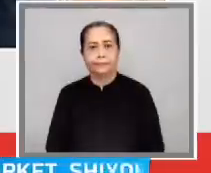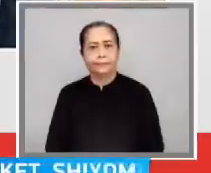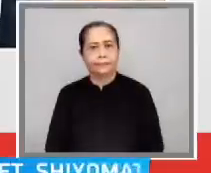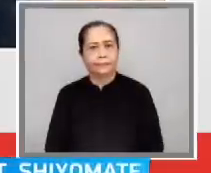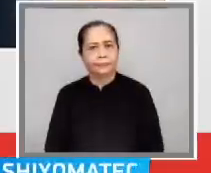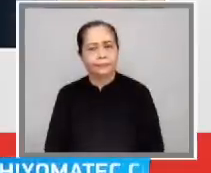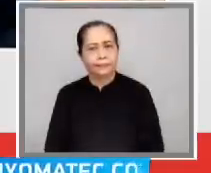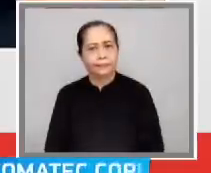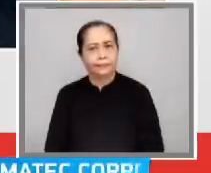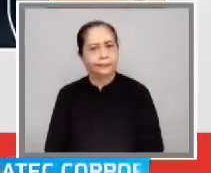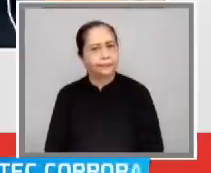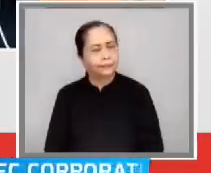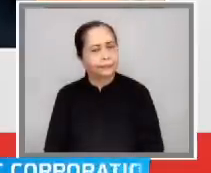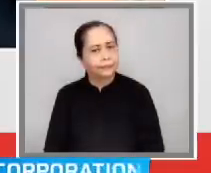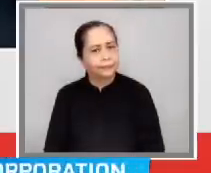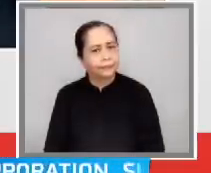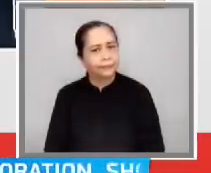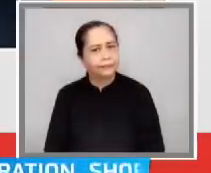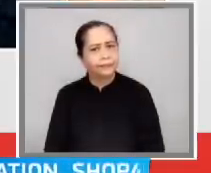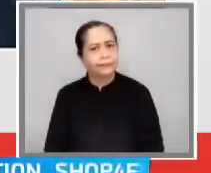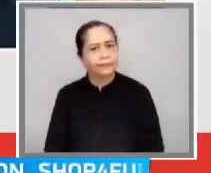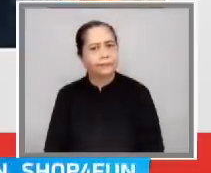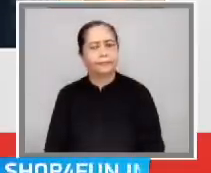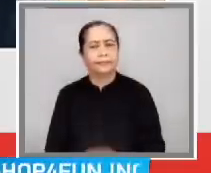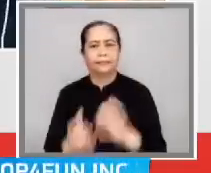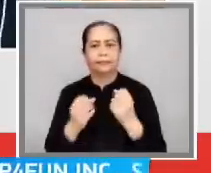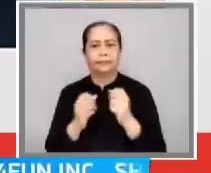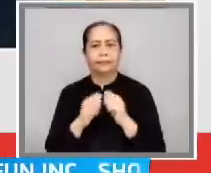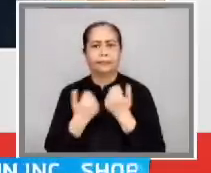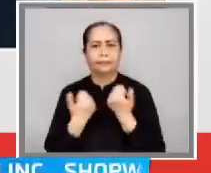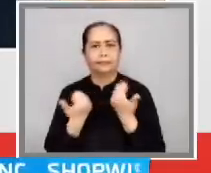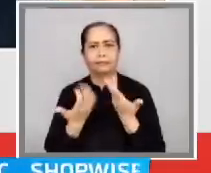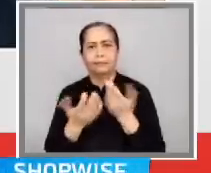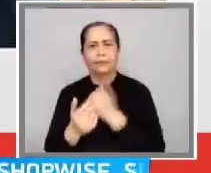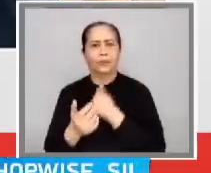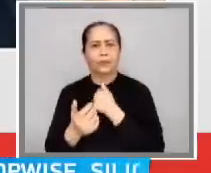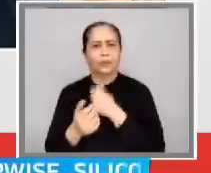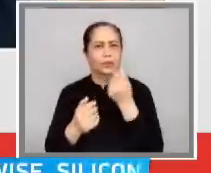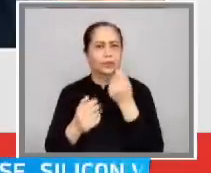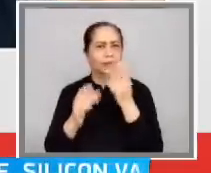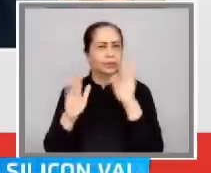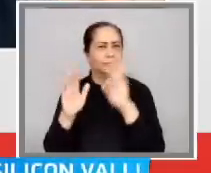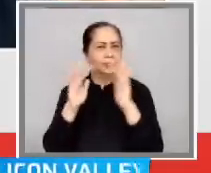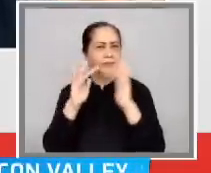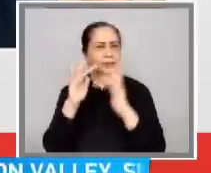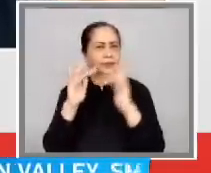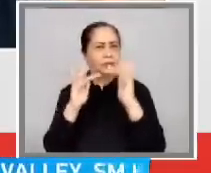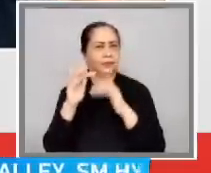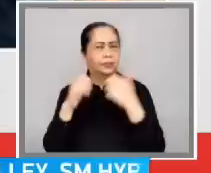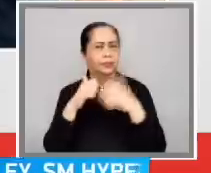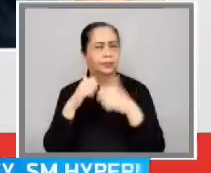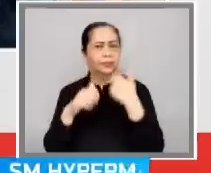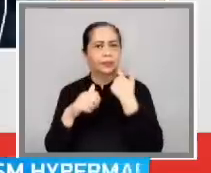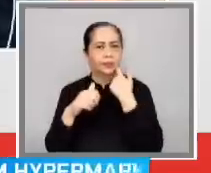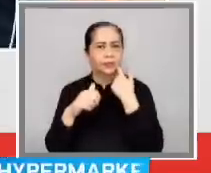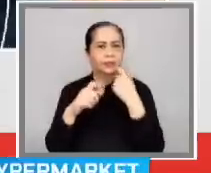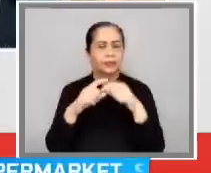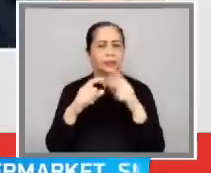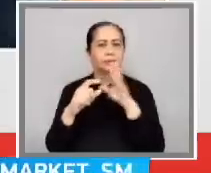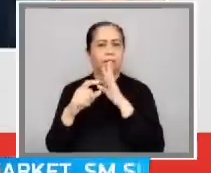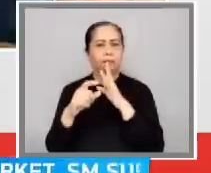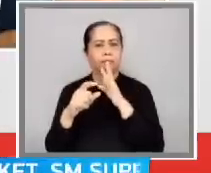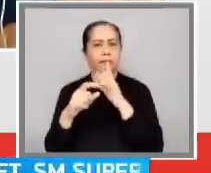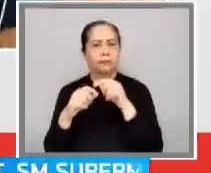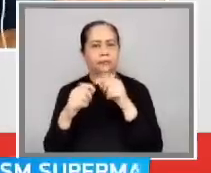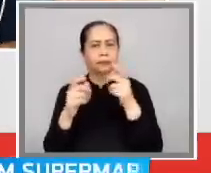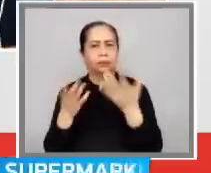Cedric? Yes, go ahead. Kumusahin lang natin. Pasensya ka na, medyo nagkakaroon tayo ng problema din kanina sa pag-transmit